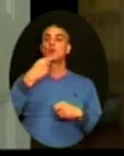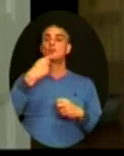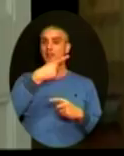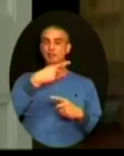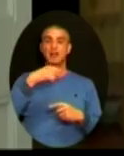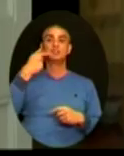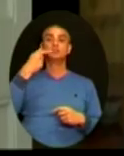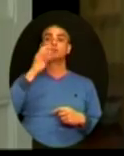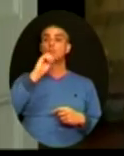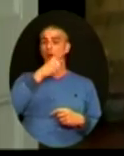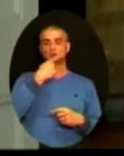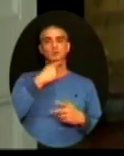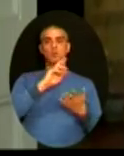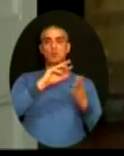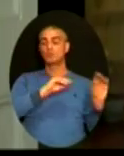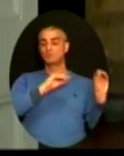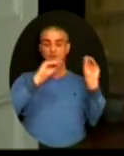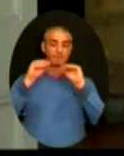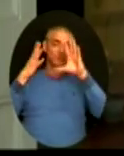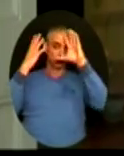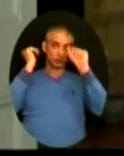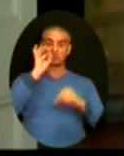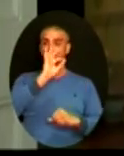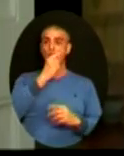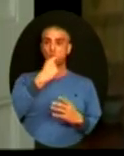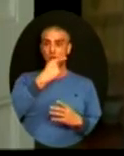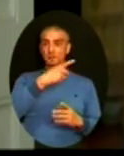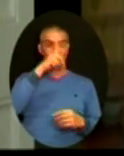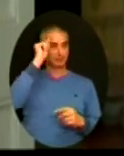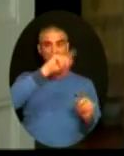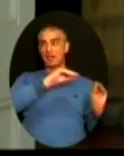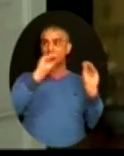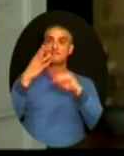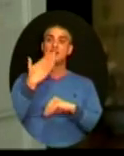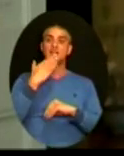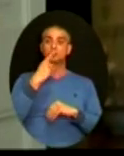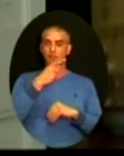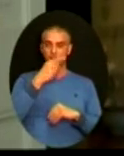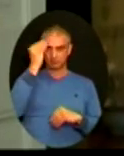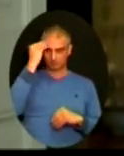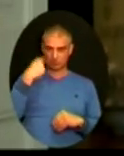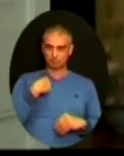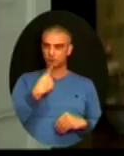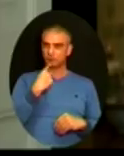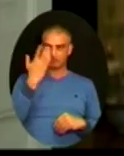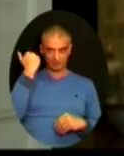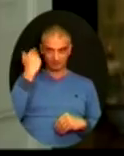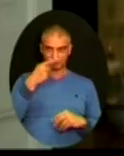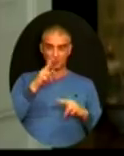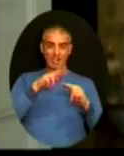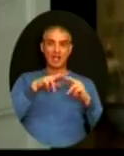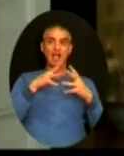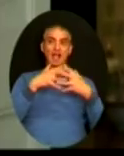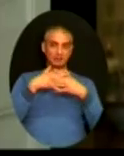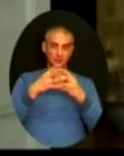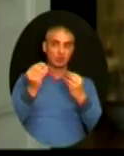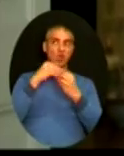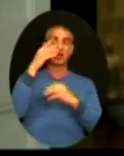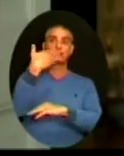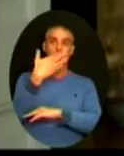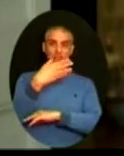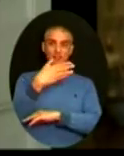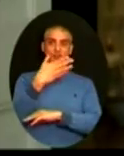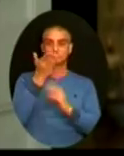מוראלס, הוא אמר לי שהוא מתכוון להעביר את השגרירות של גואטמלה מתל אביב לירושלים. אתם זוכרים שאמרתי לכם בזמנו שאחרי ארצות הברית יהיו עוד